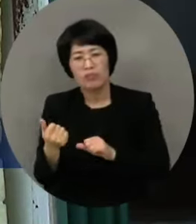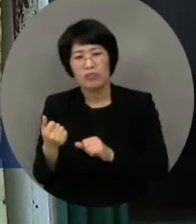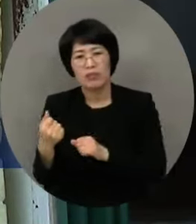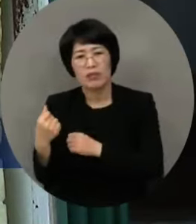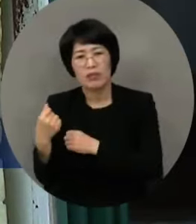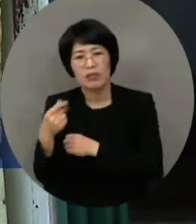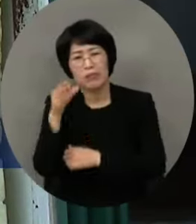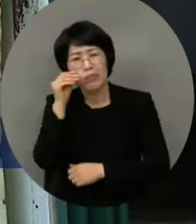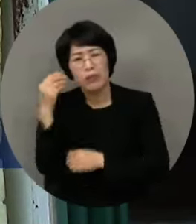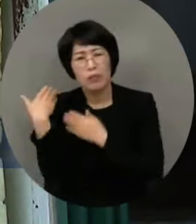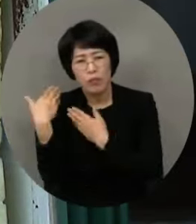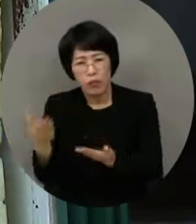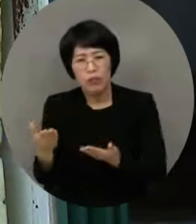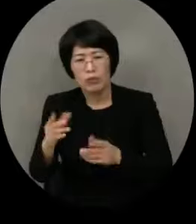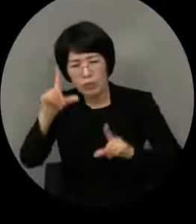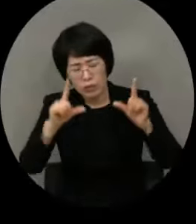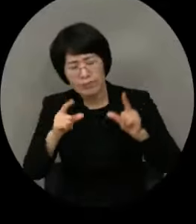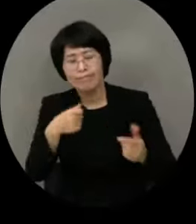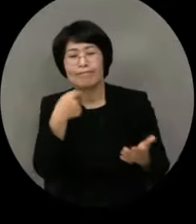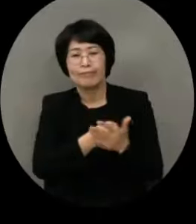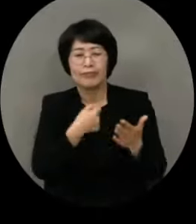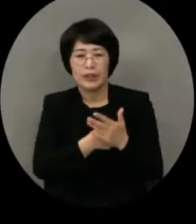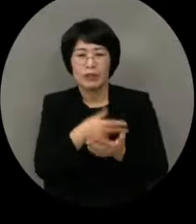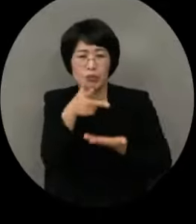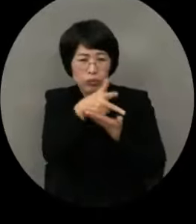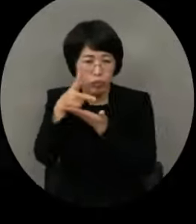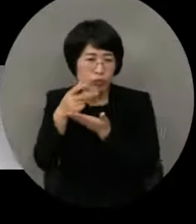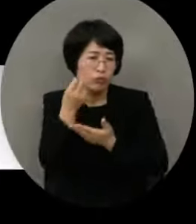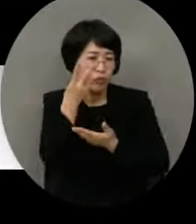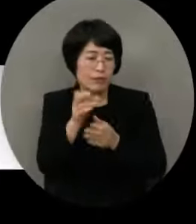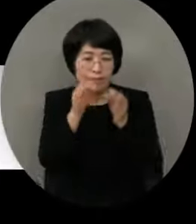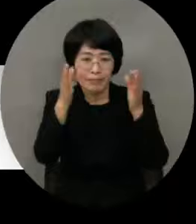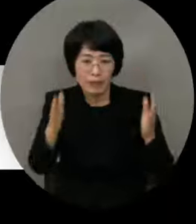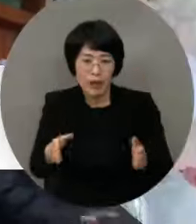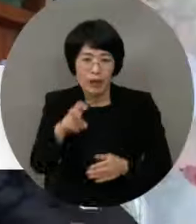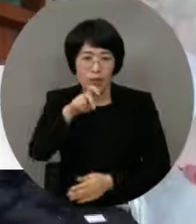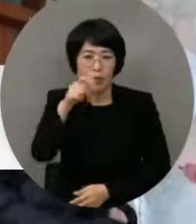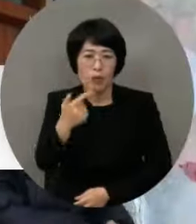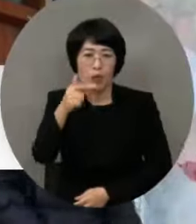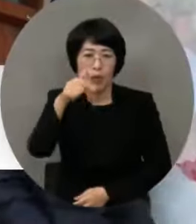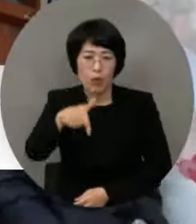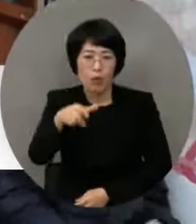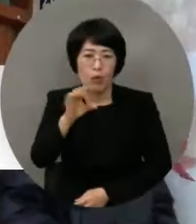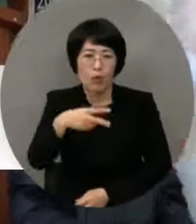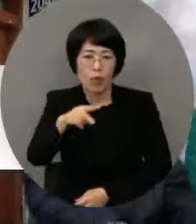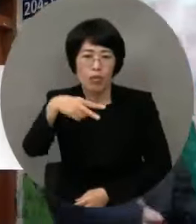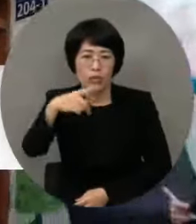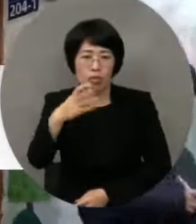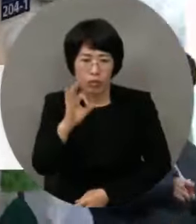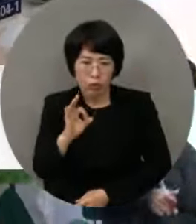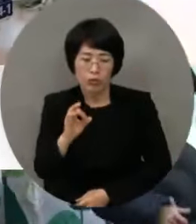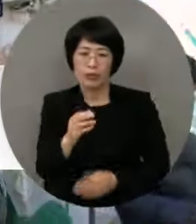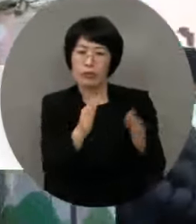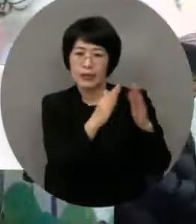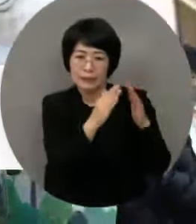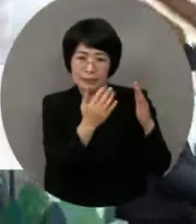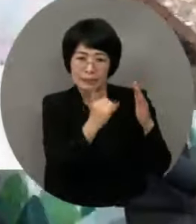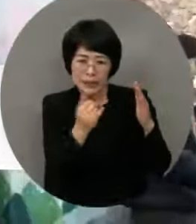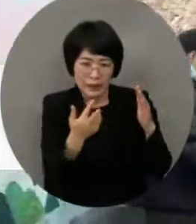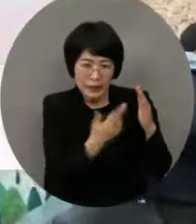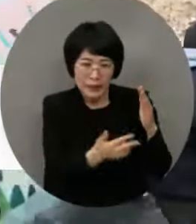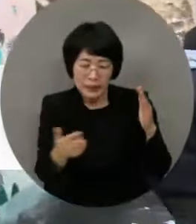그 부분에 대해서 좀 안타깝고. 취재진이 두 달 넘게 목원동의 빈집과 빈 상가를 직접